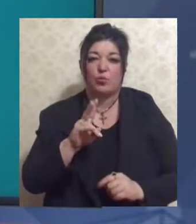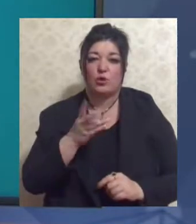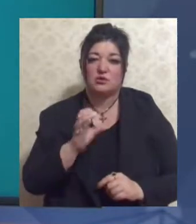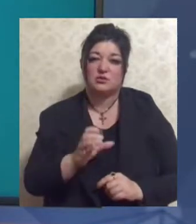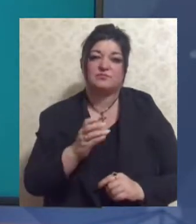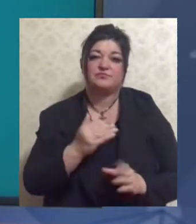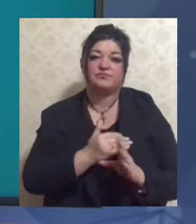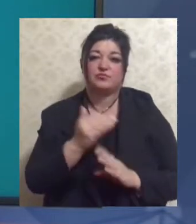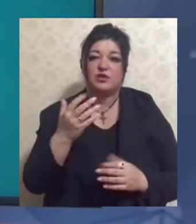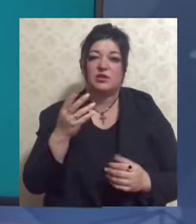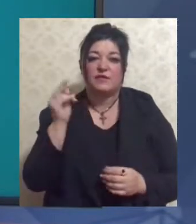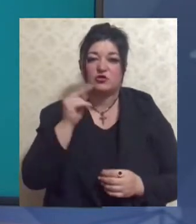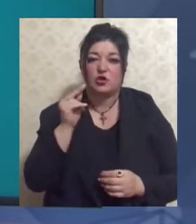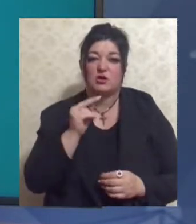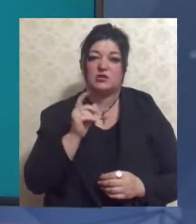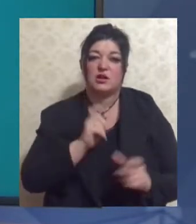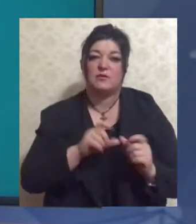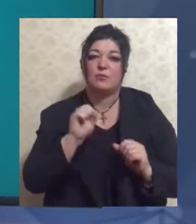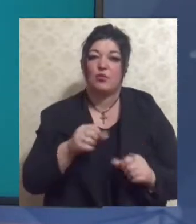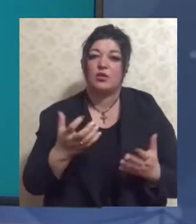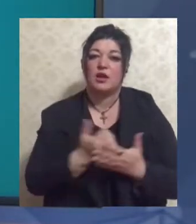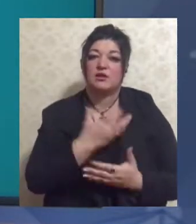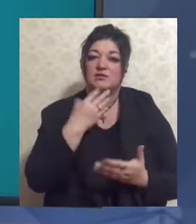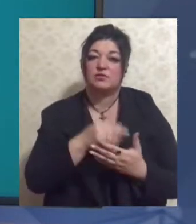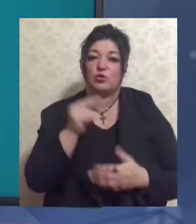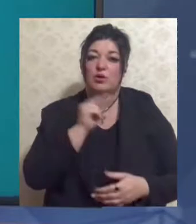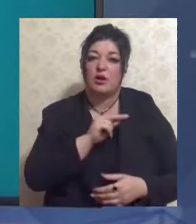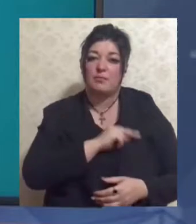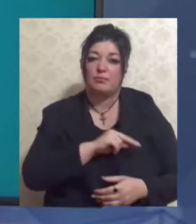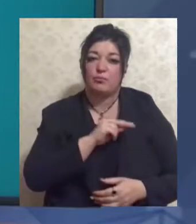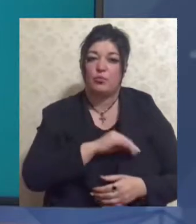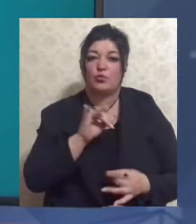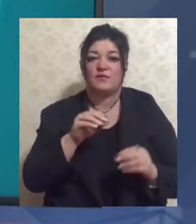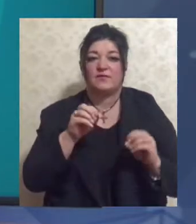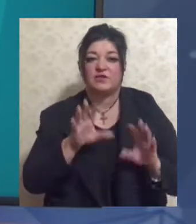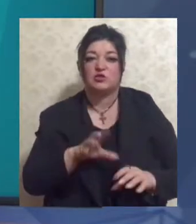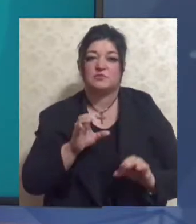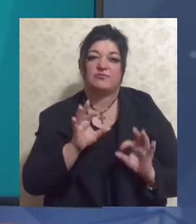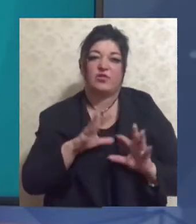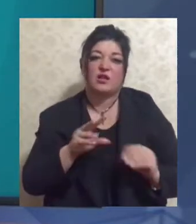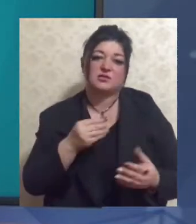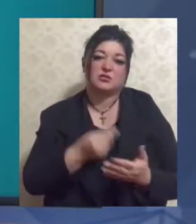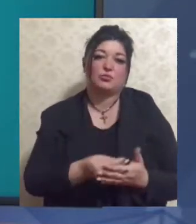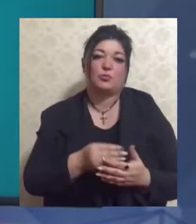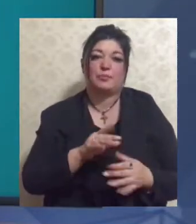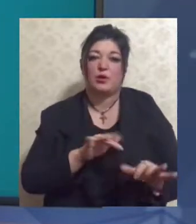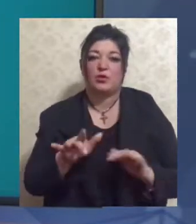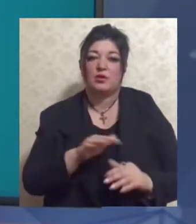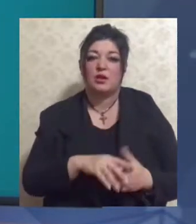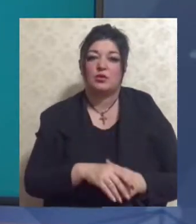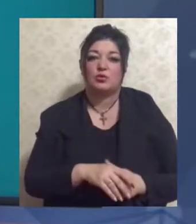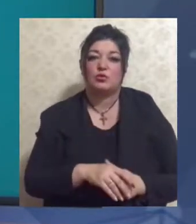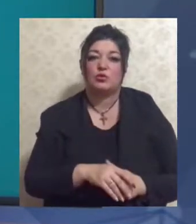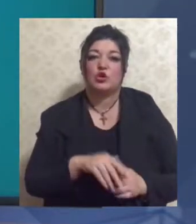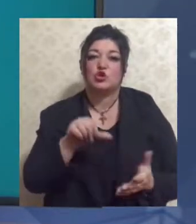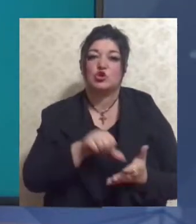закладів мали змогу знайти собі роботу та визначитися із власними пріоритетами при виборі місця зайнятості. Фестиваль мав 6